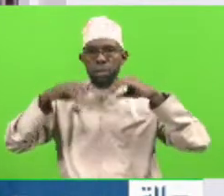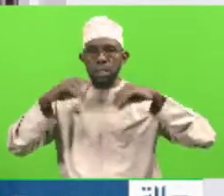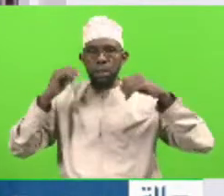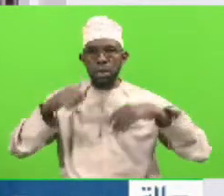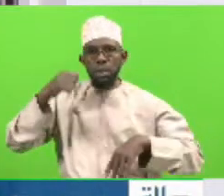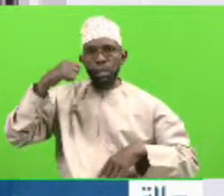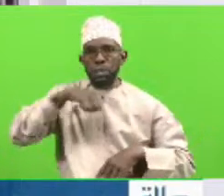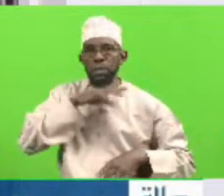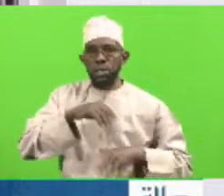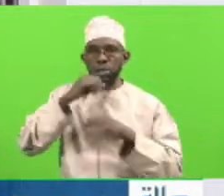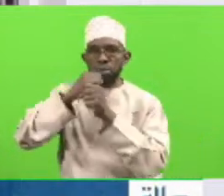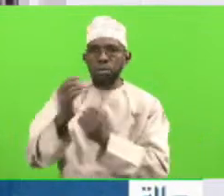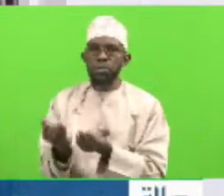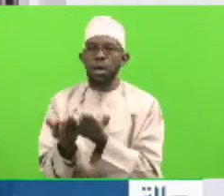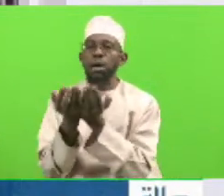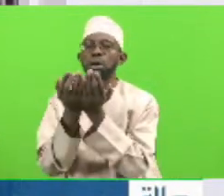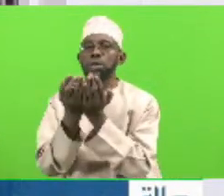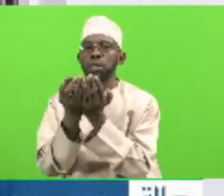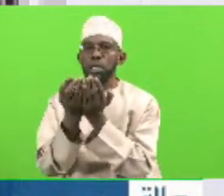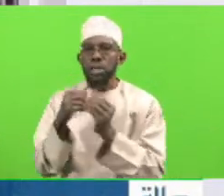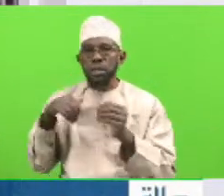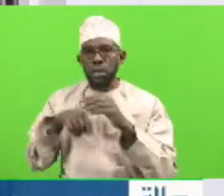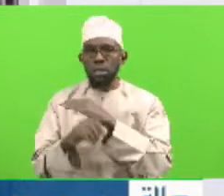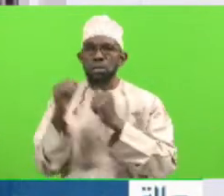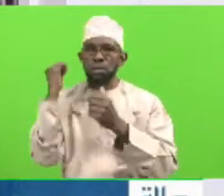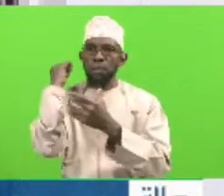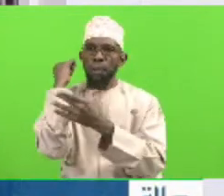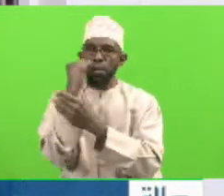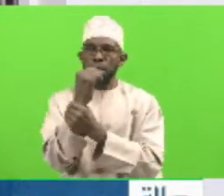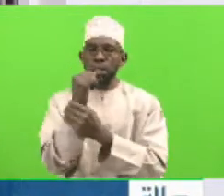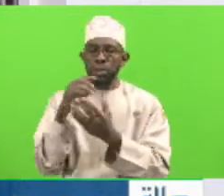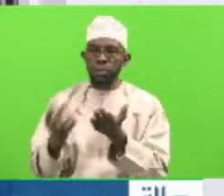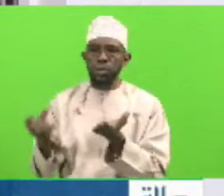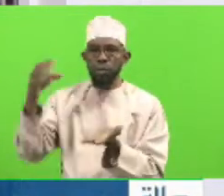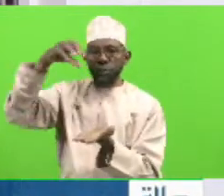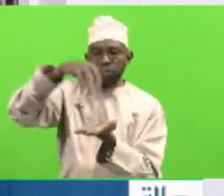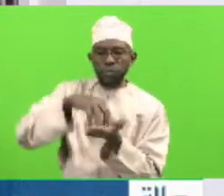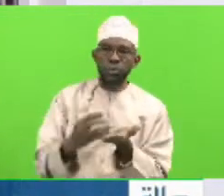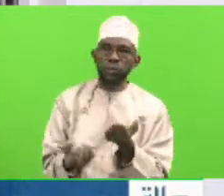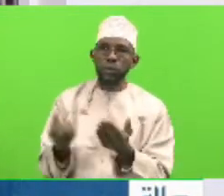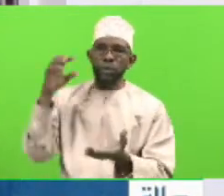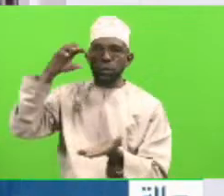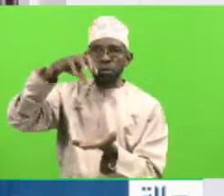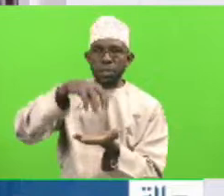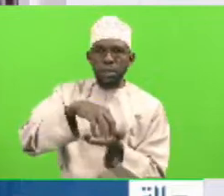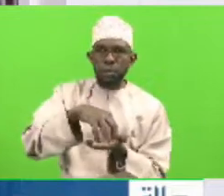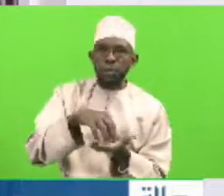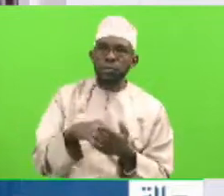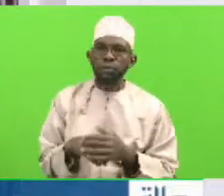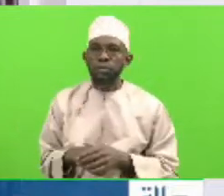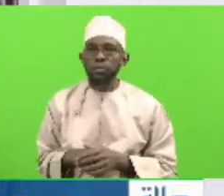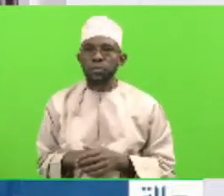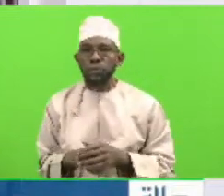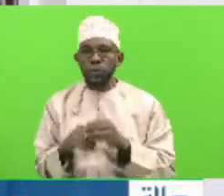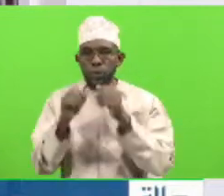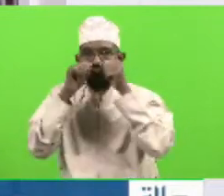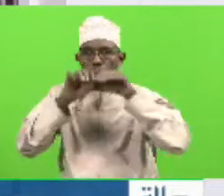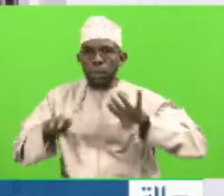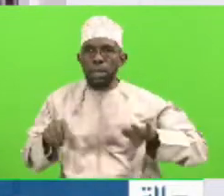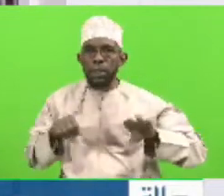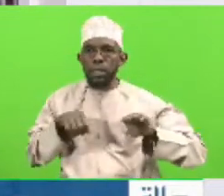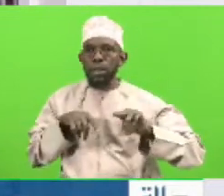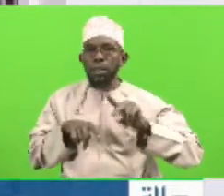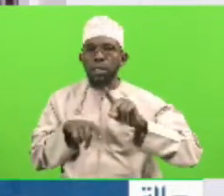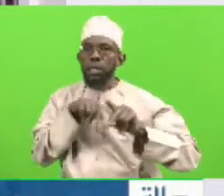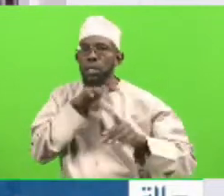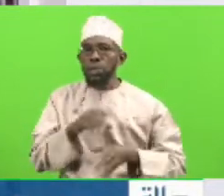اللهم صل على محمد وعلى آل محمد كما صليت على إبراهيم وعلى آل إبراهيم إنك حميد مجيد. وبارك اللهم على محمد وعلى آل محمد